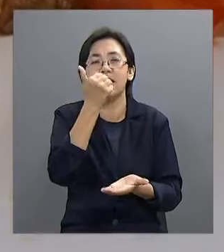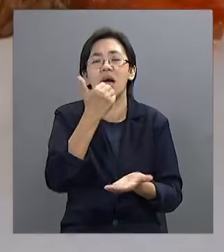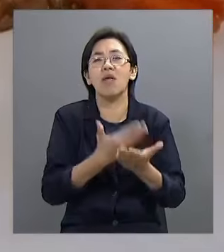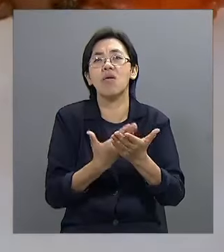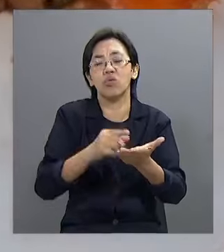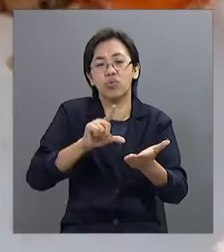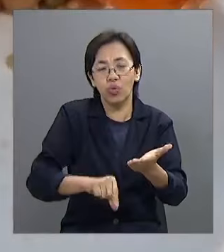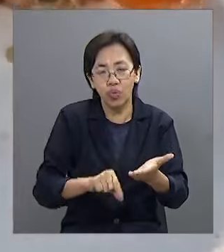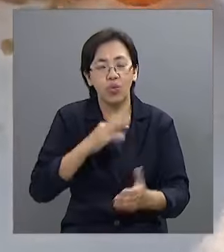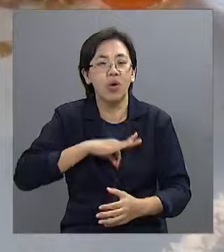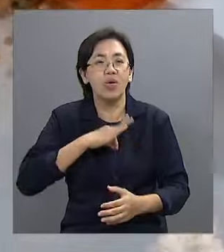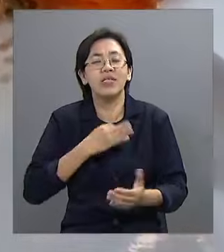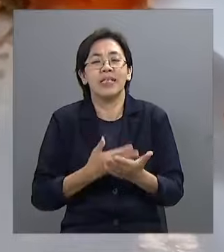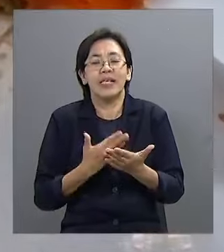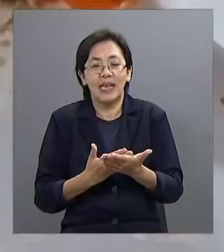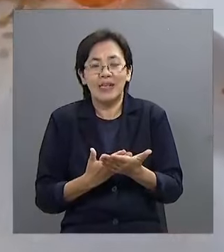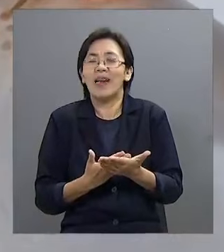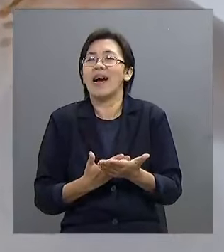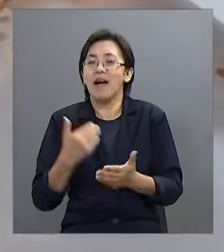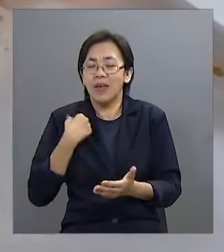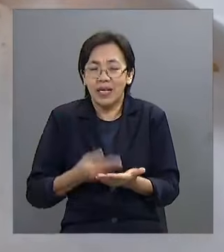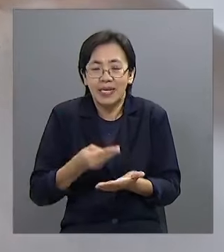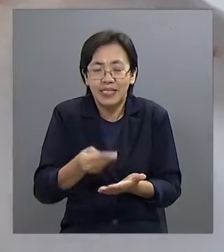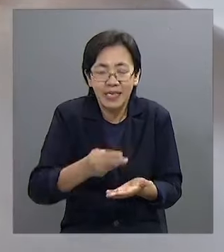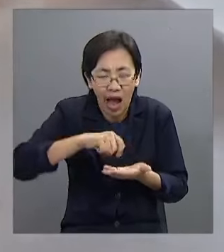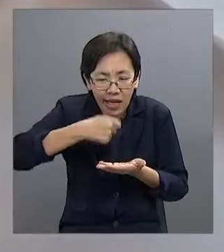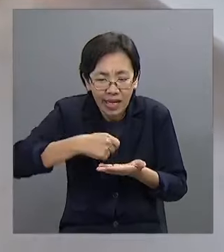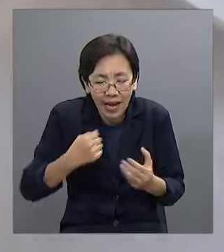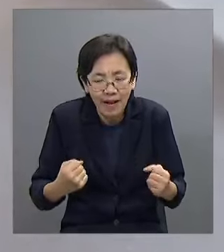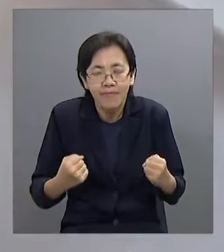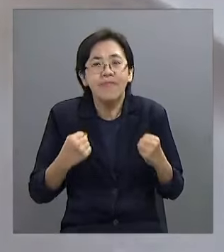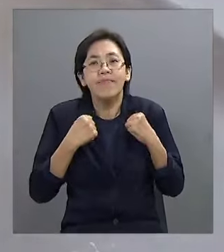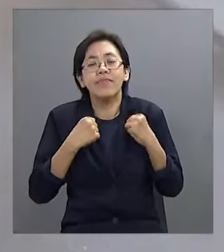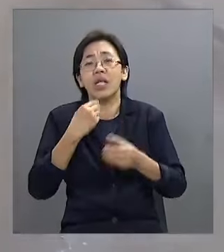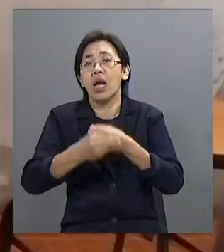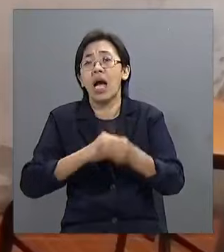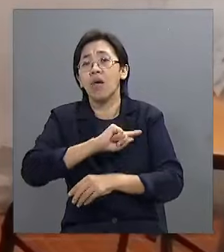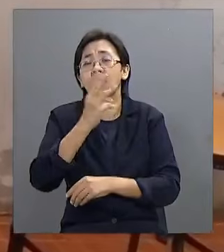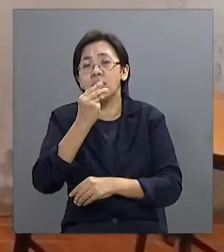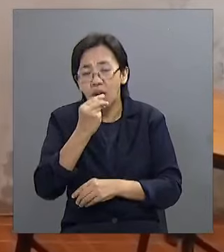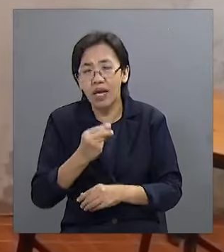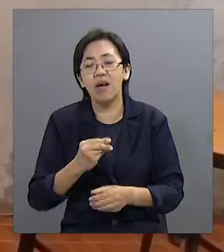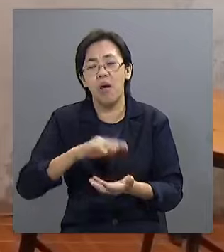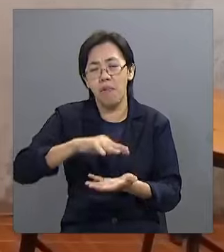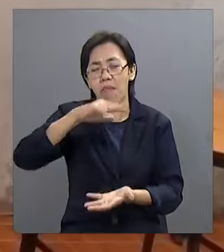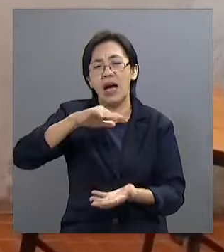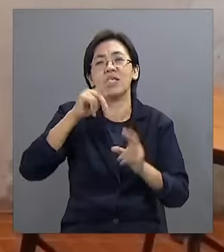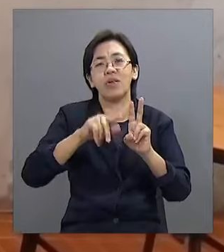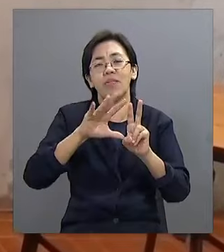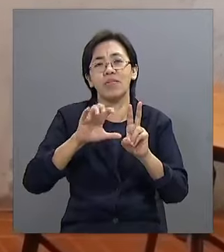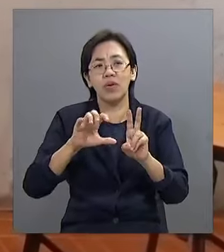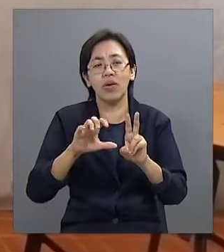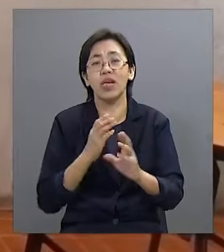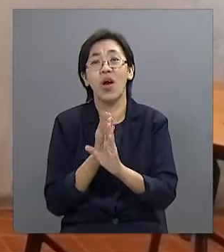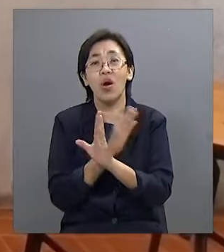จต่อสู้ชีวิตต่อไปครับซึ่งทุกวันนี้ทำขายวันละมากกว่า 2,500 ห่อเลยนะครับซึ่งจะขายหมดเกลี้ยงก่อนเที่ยงทุกวันฮะ โอ้โห